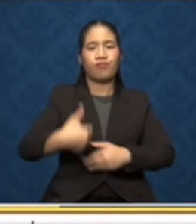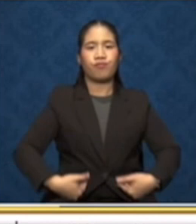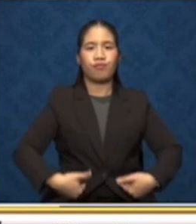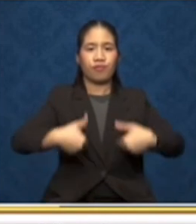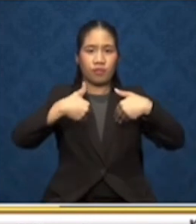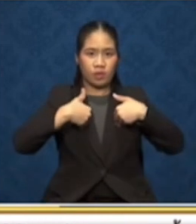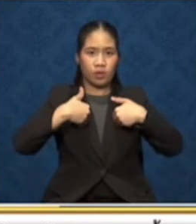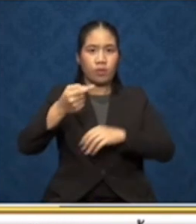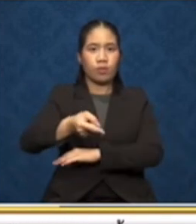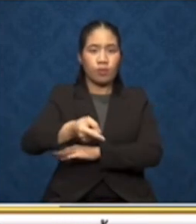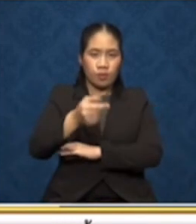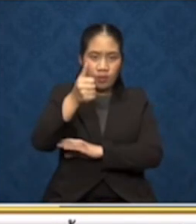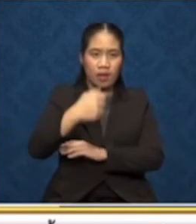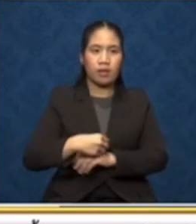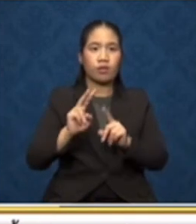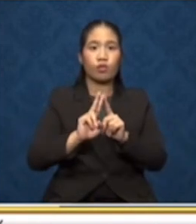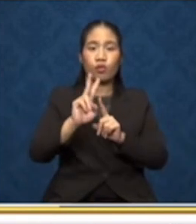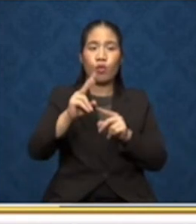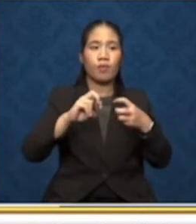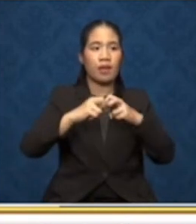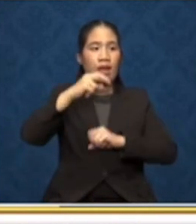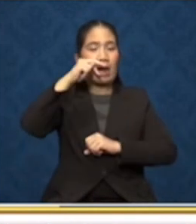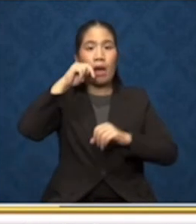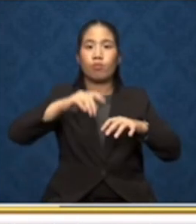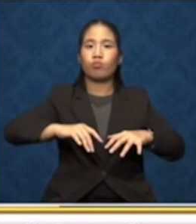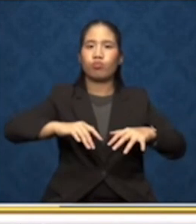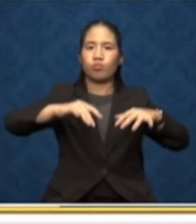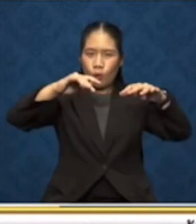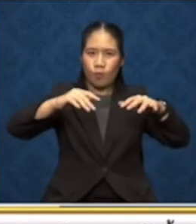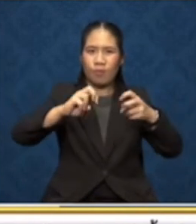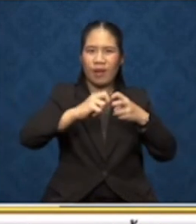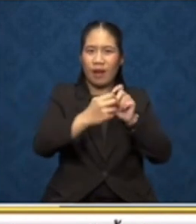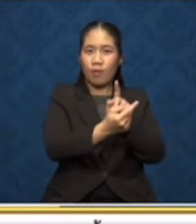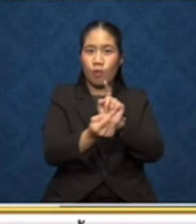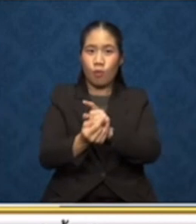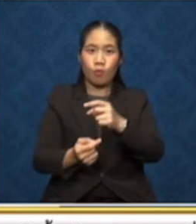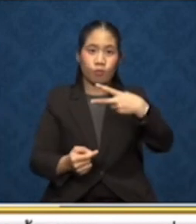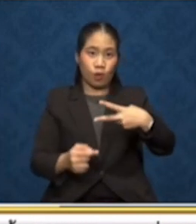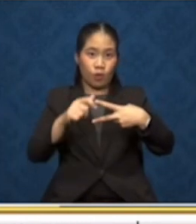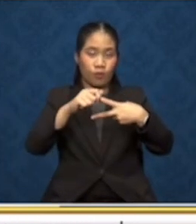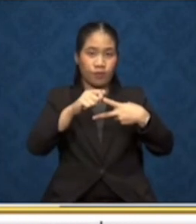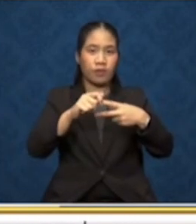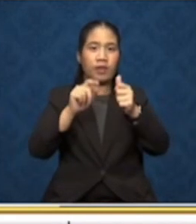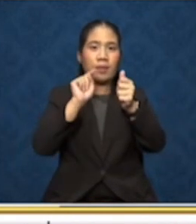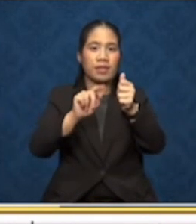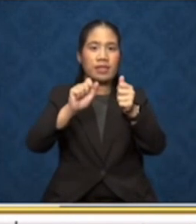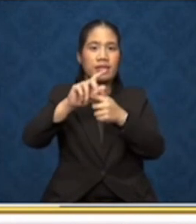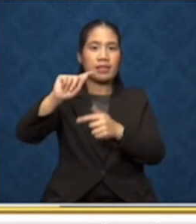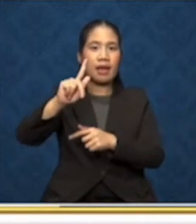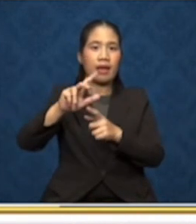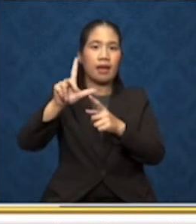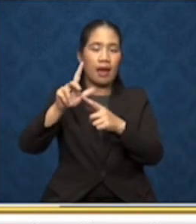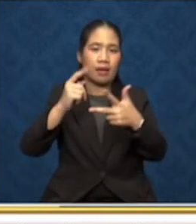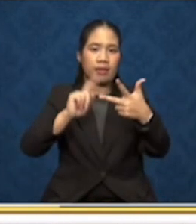ำรงชีวิตต่อไปประเด็นที่2ปัญหาน้ำท่วมพบปัญหาอยู่2พื้นที่พื้นที่อำเภอสังขะและอำเภอศรีนรงค์ประสบ